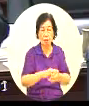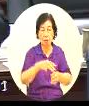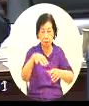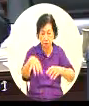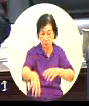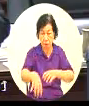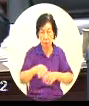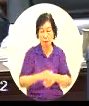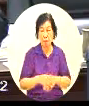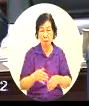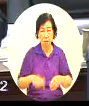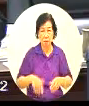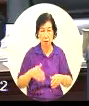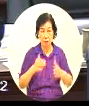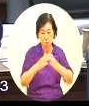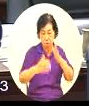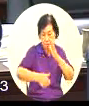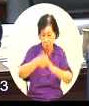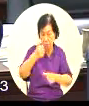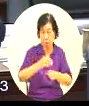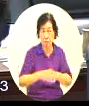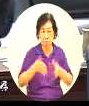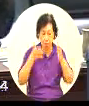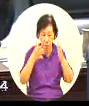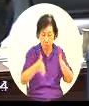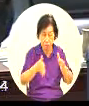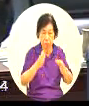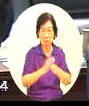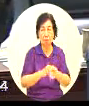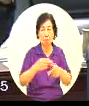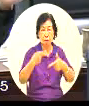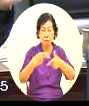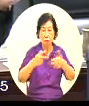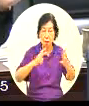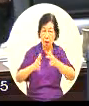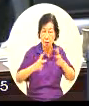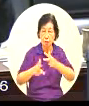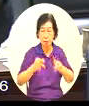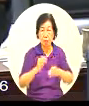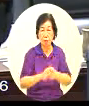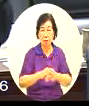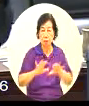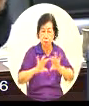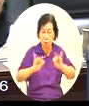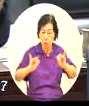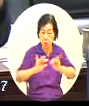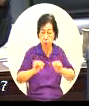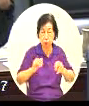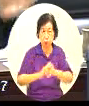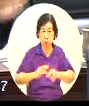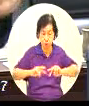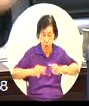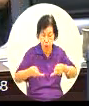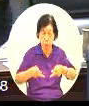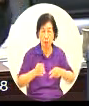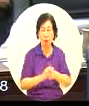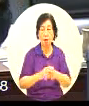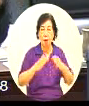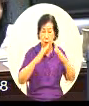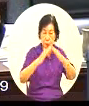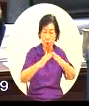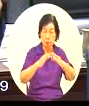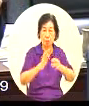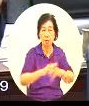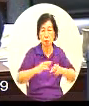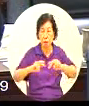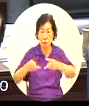啊，对人物的这个确实，人物发展吼，要经过这都跟都市计划。用为区